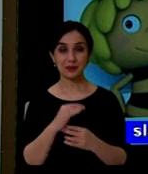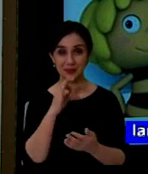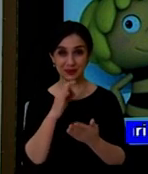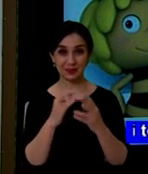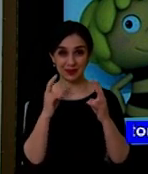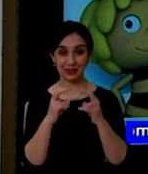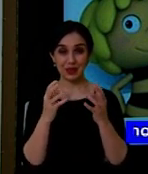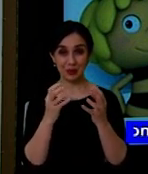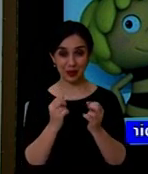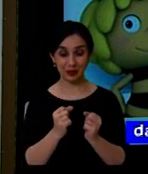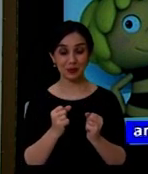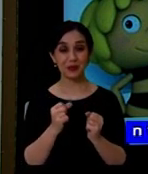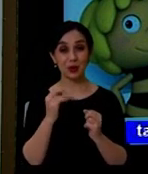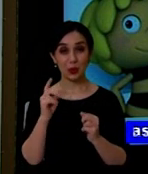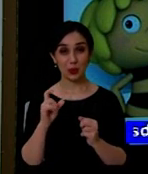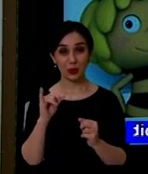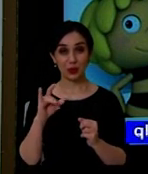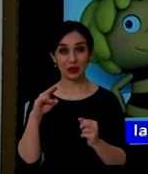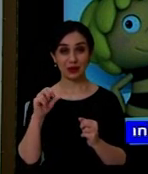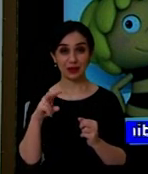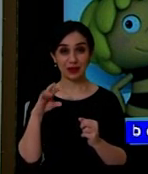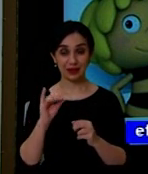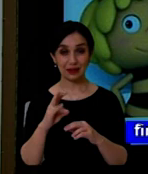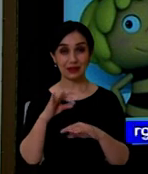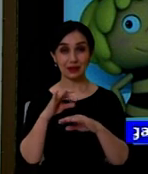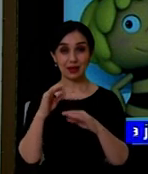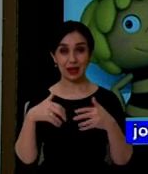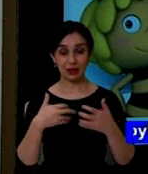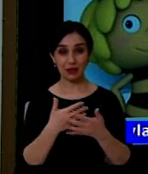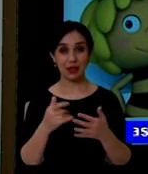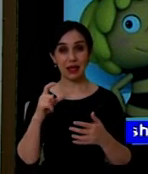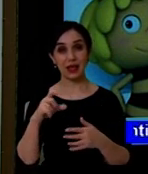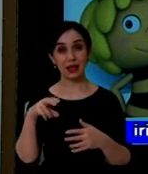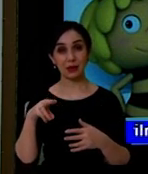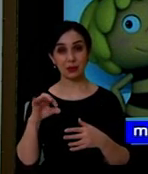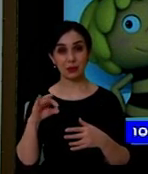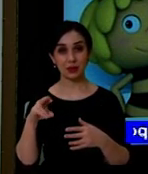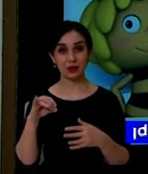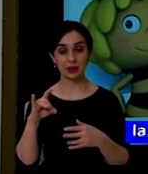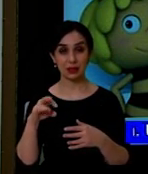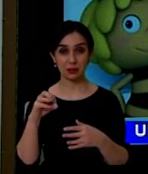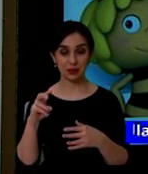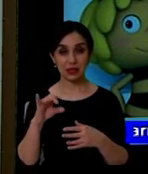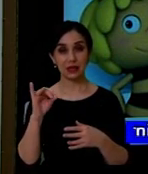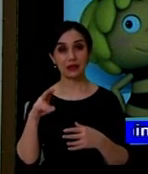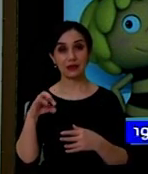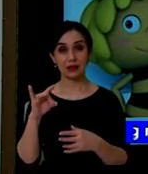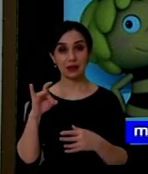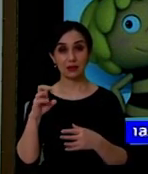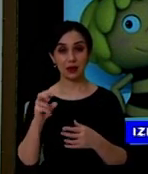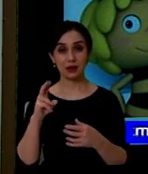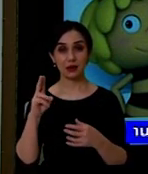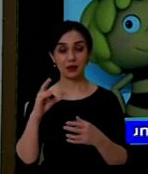Javoblarimizni tekshirib olamiz. Demak, xordali hayvonlarda teri epidermis va derma qavatlardan iborat.